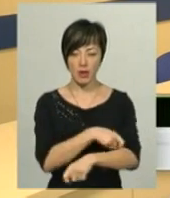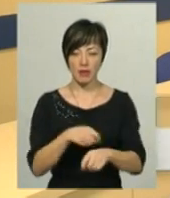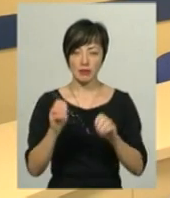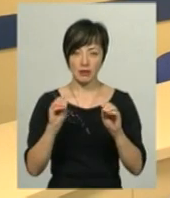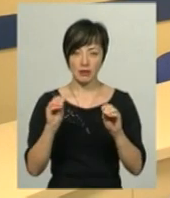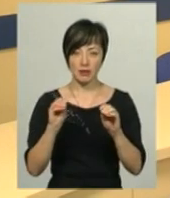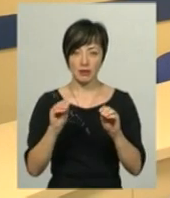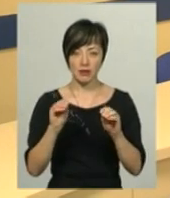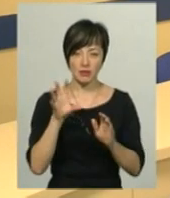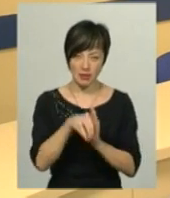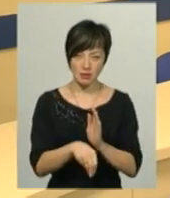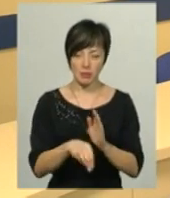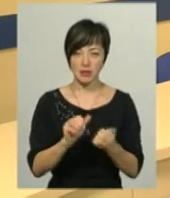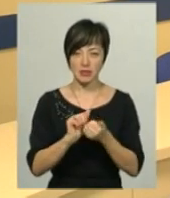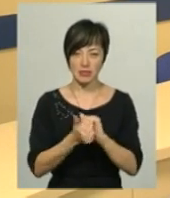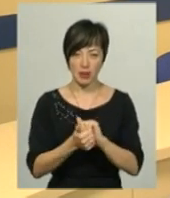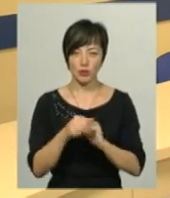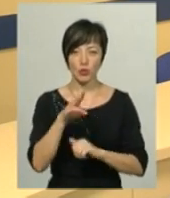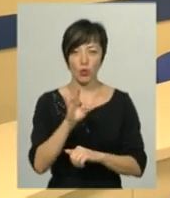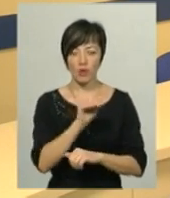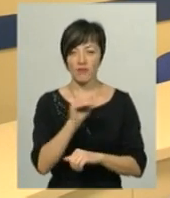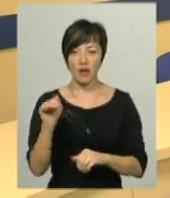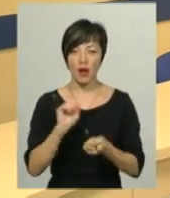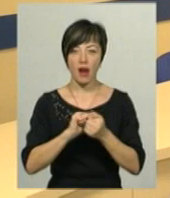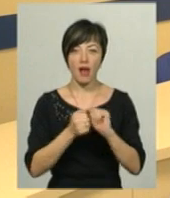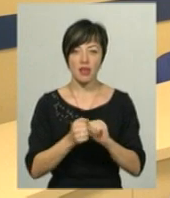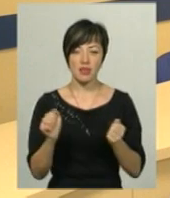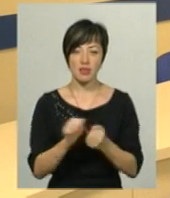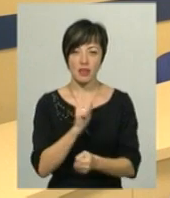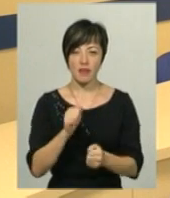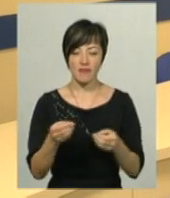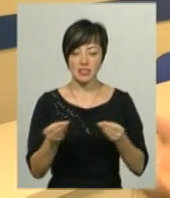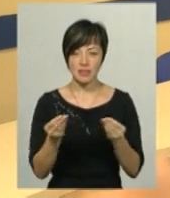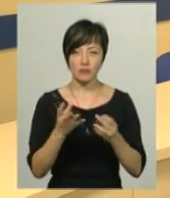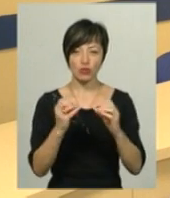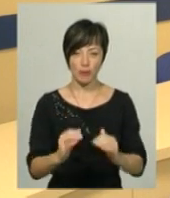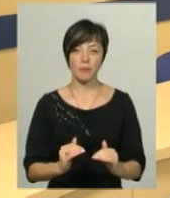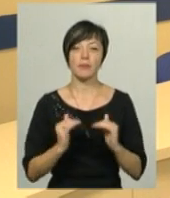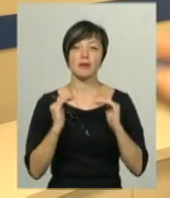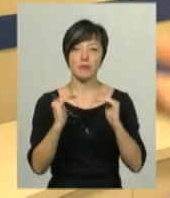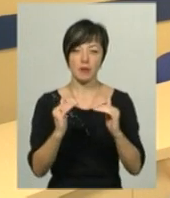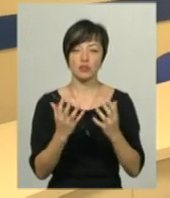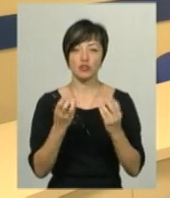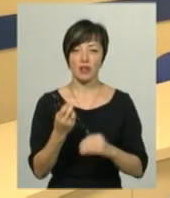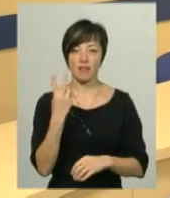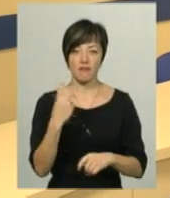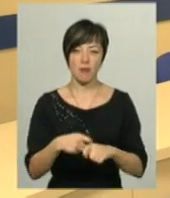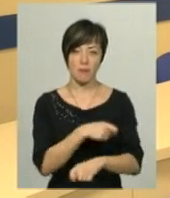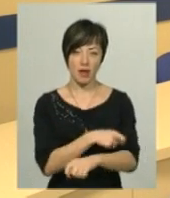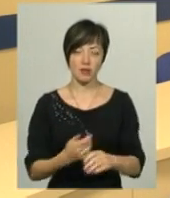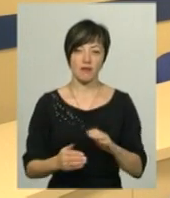туди, замість торфа будемо гранітний відсів, і потім ще піднімати від існуючого рівня ще на 2 метри